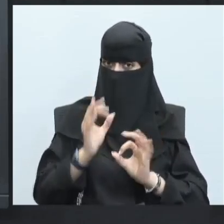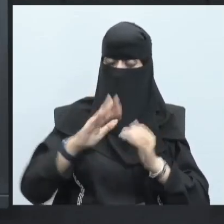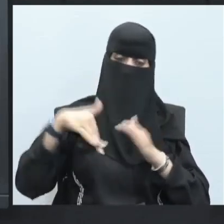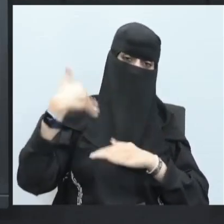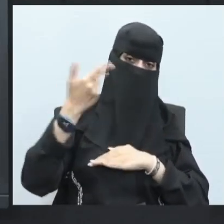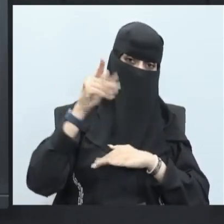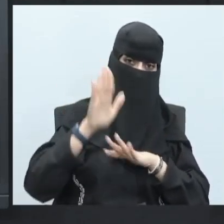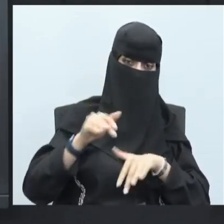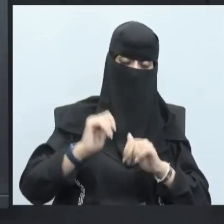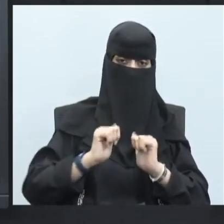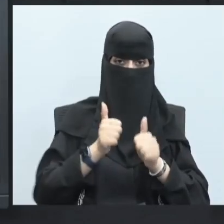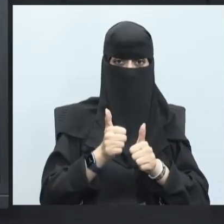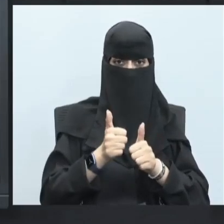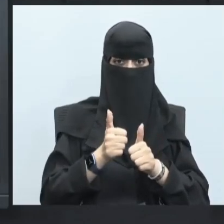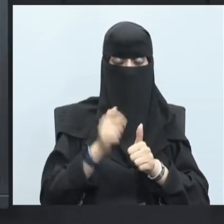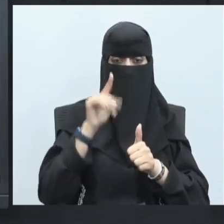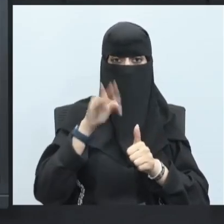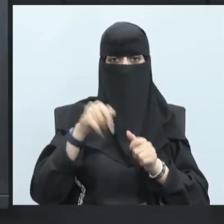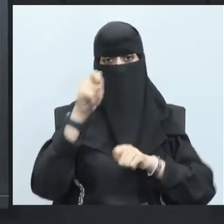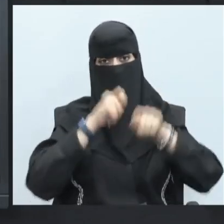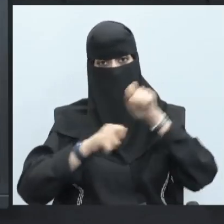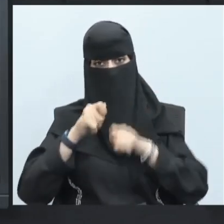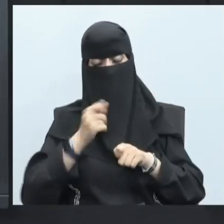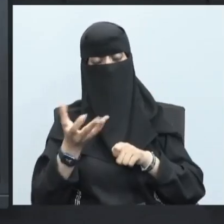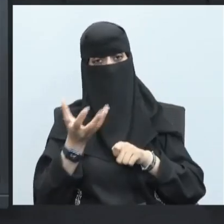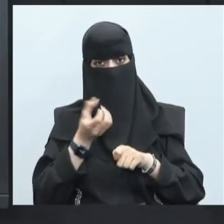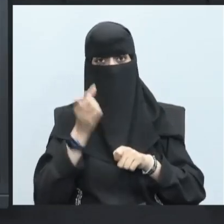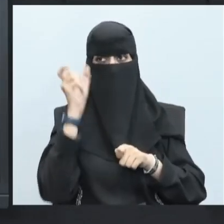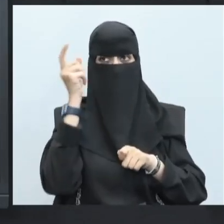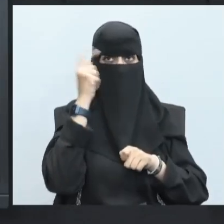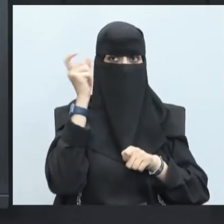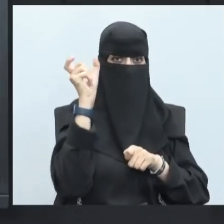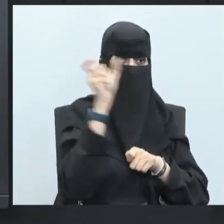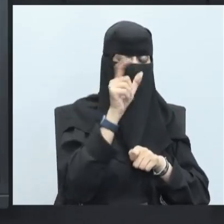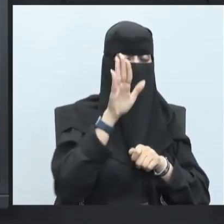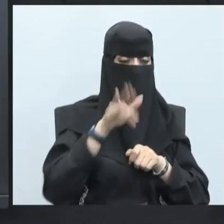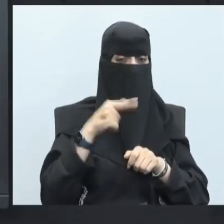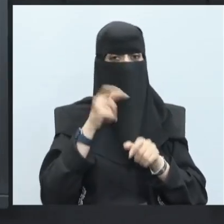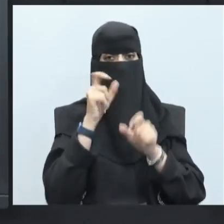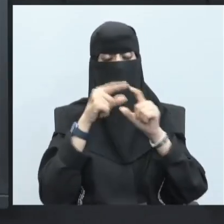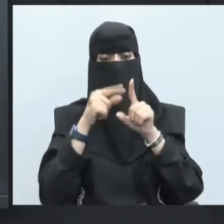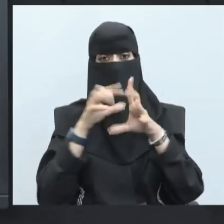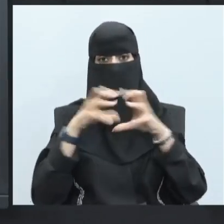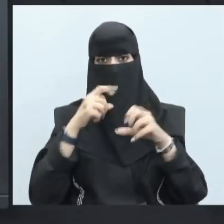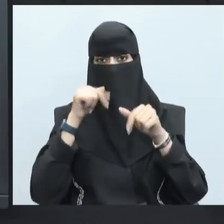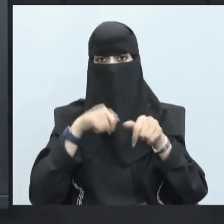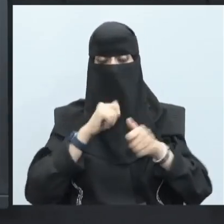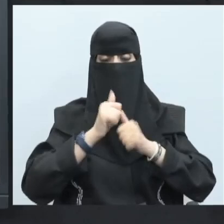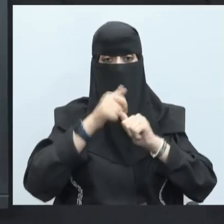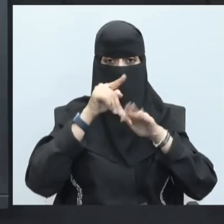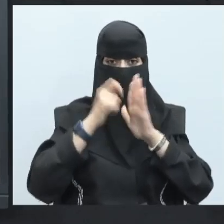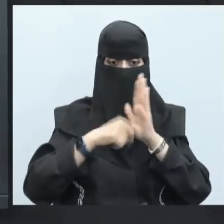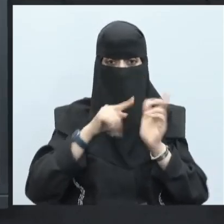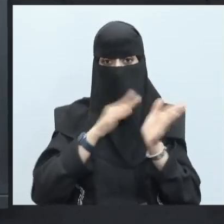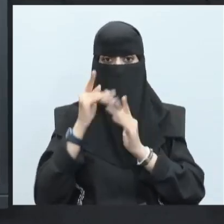ثم ايضا تستخدم حصيلتك اللغويه وتضع تعريف لمغالطات الاحت الاكام او